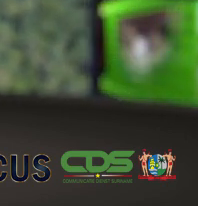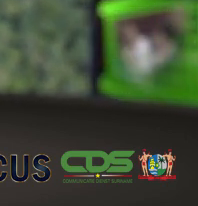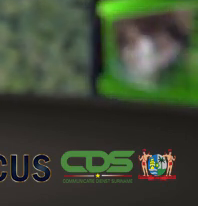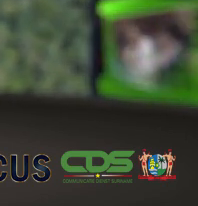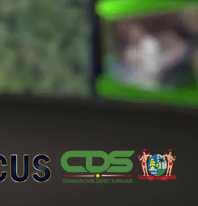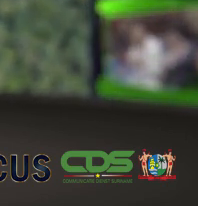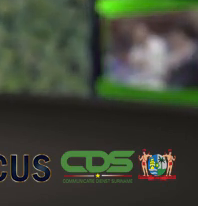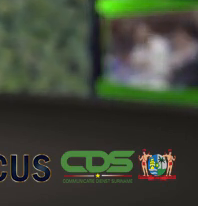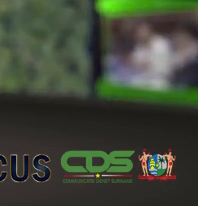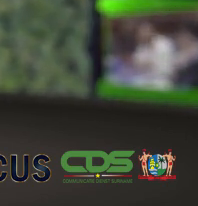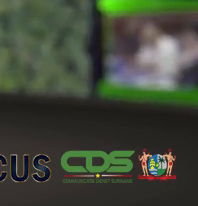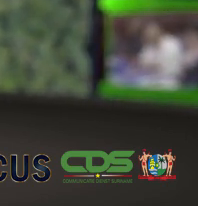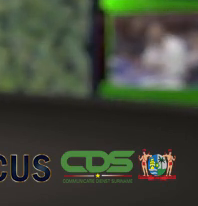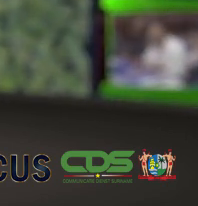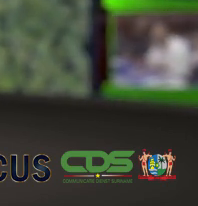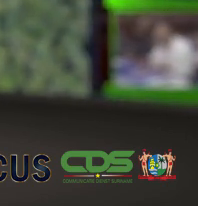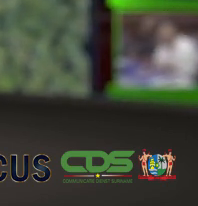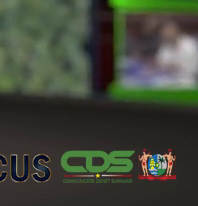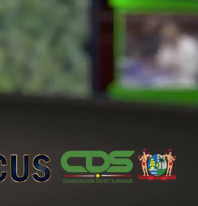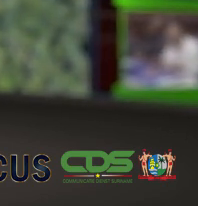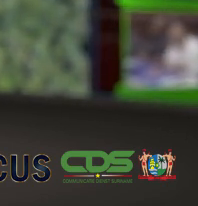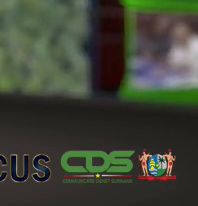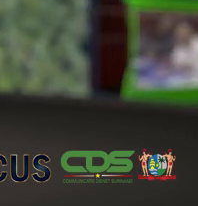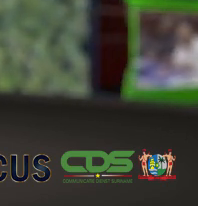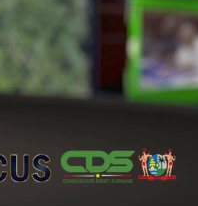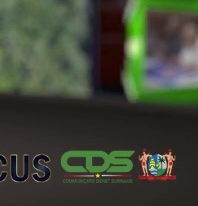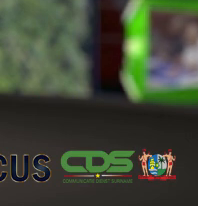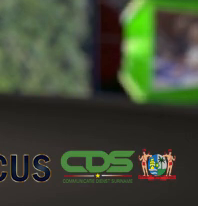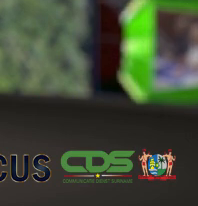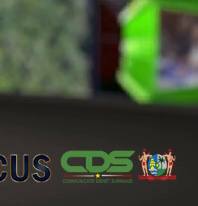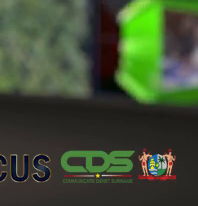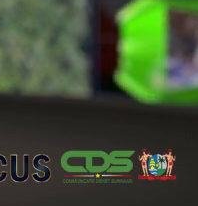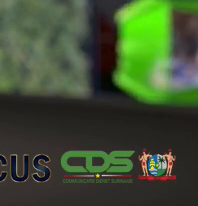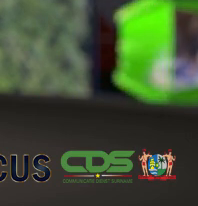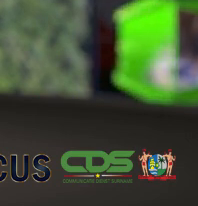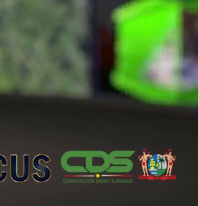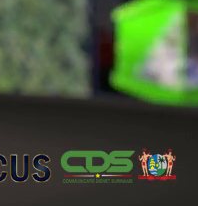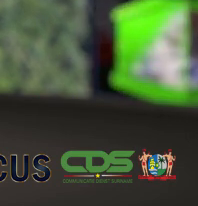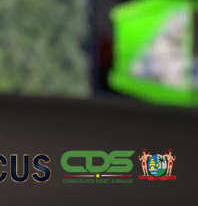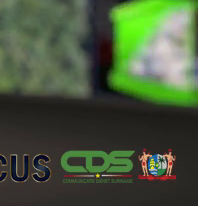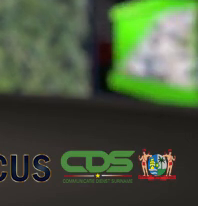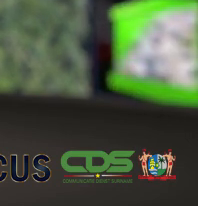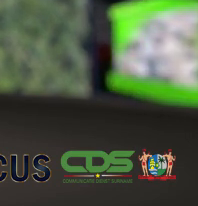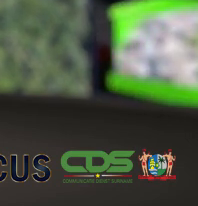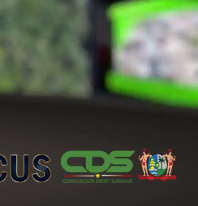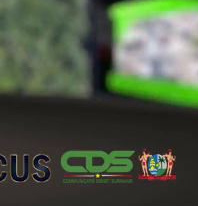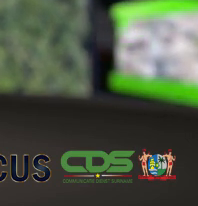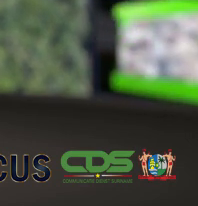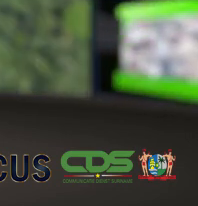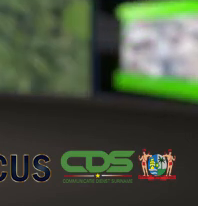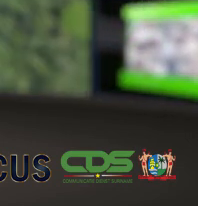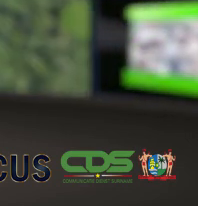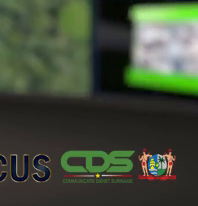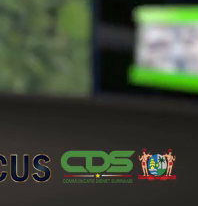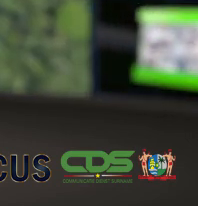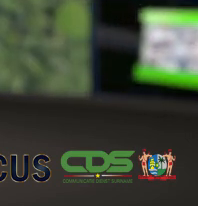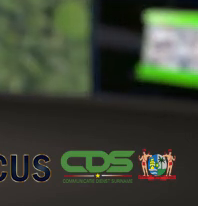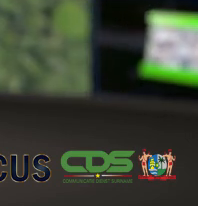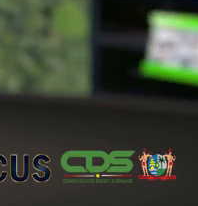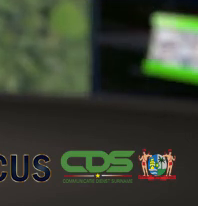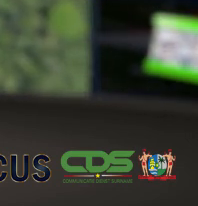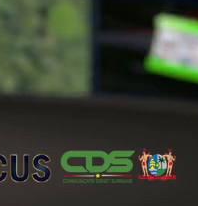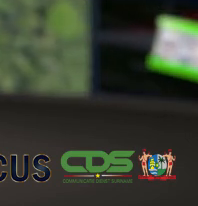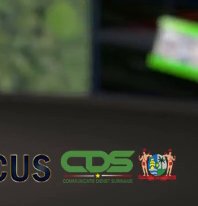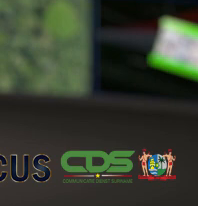miljard Surinaamse dollar. Dit tekort is volgens president Chandrika Prasad Santokhi gelijk aan 3,3% van het